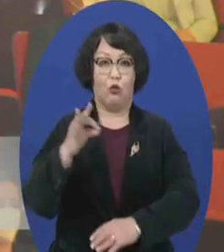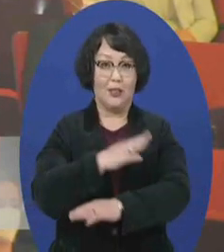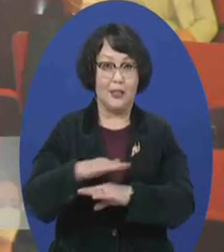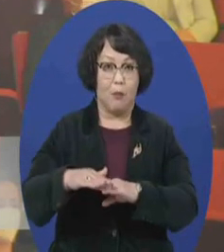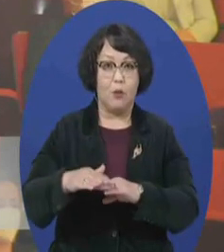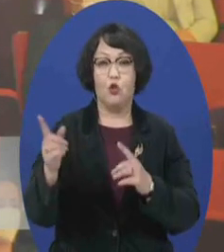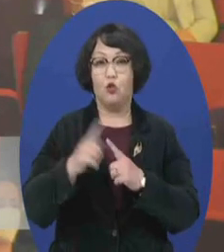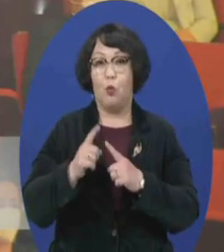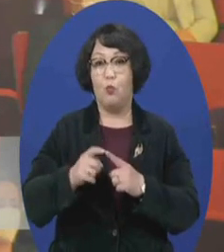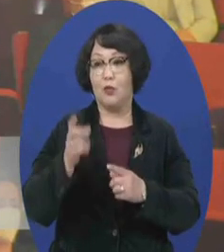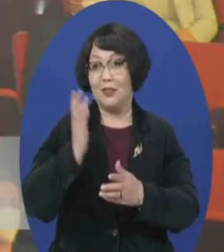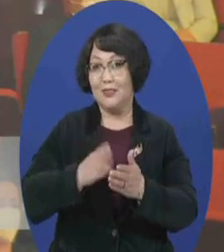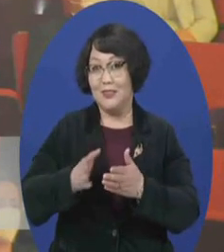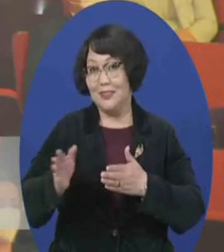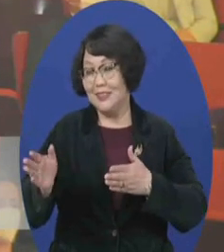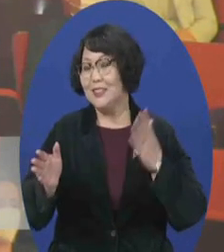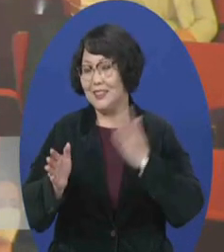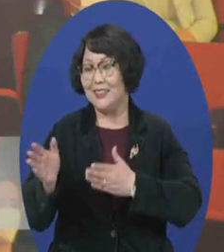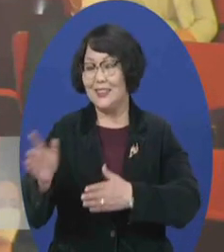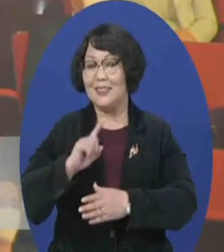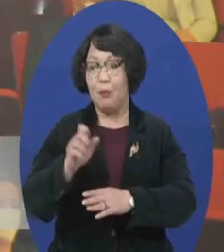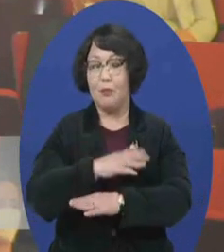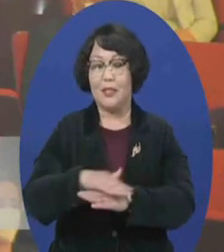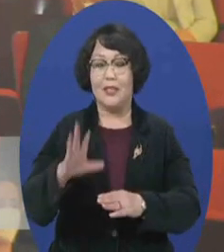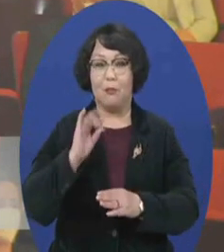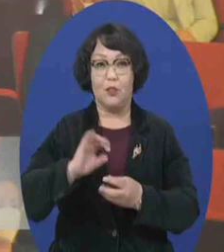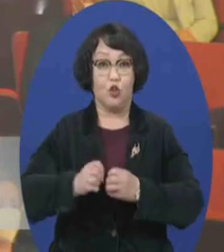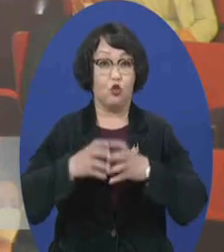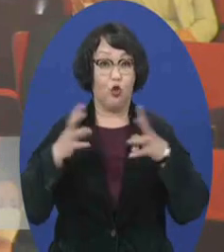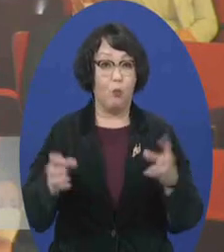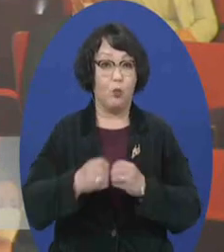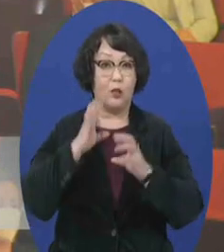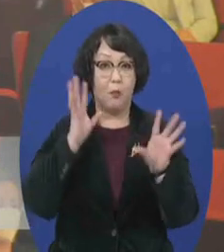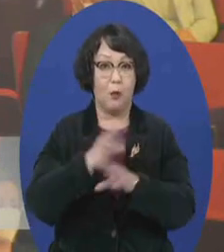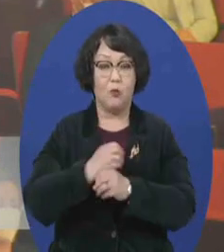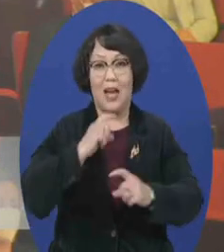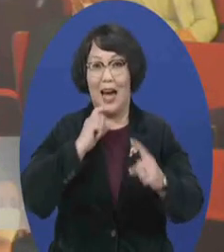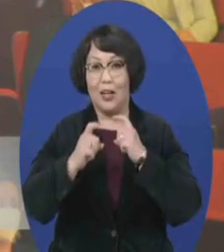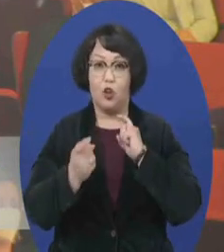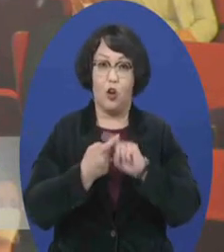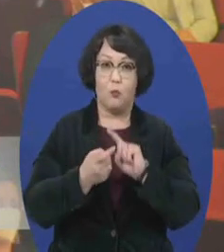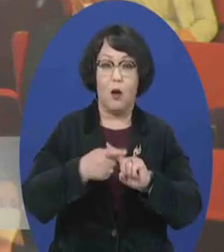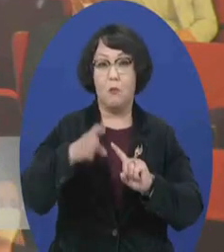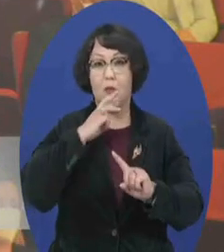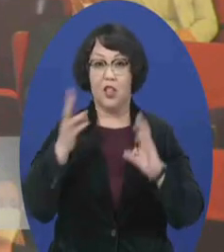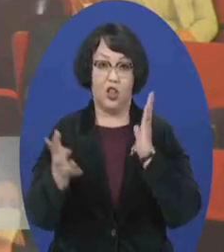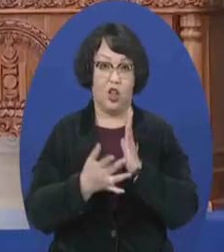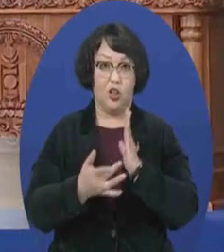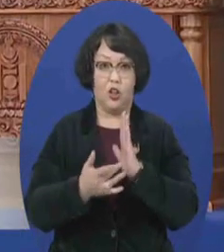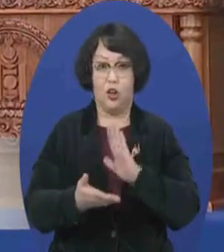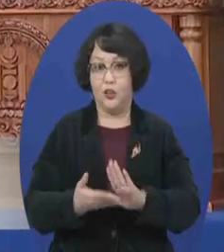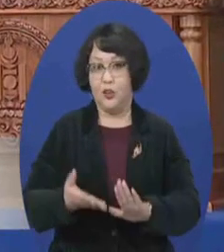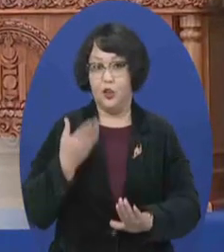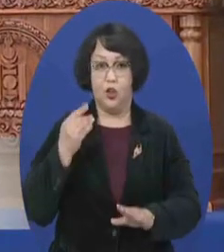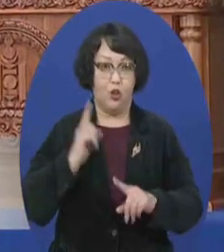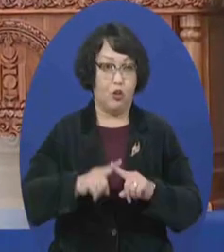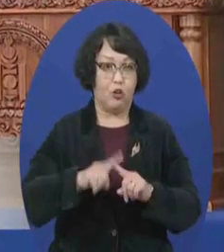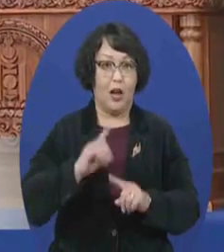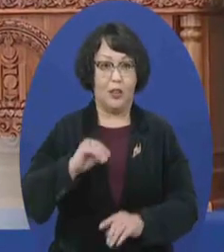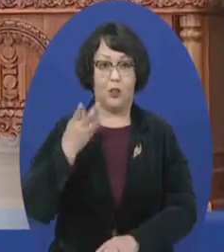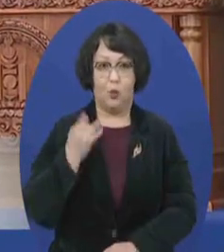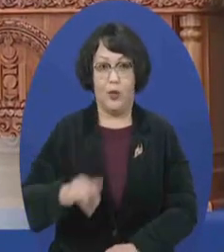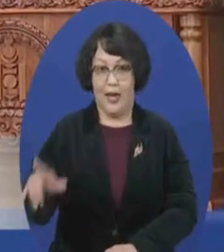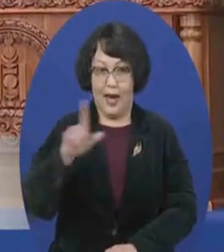автозам, төмөр замын салбарт хийгдсэн томоохон бүтээн байгуулалт, харилцаа холбоо, мэдээлэл технологийн шинжилэл, хөдөө аж